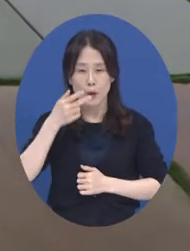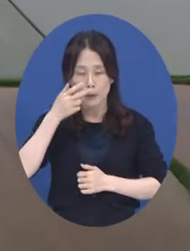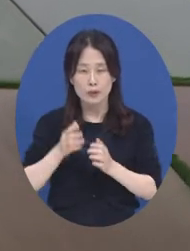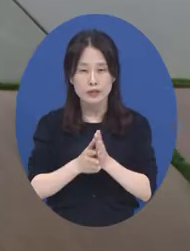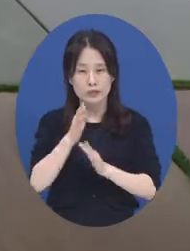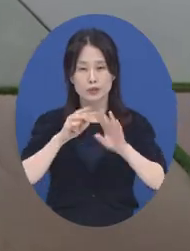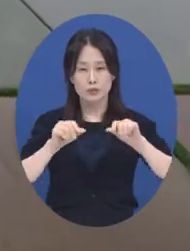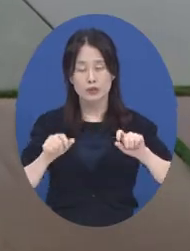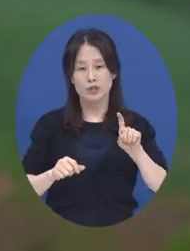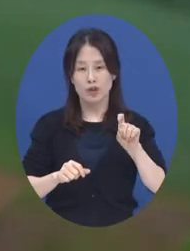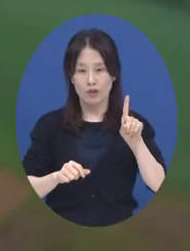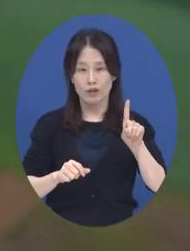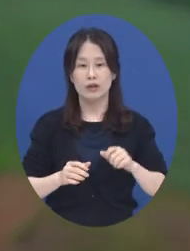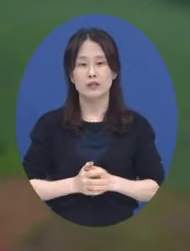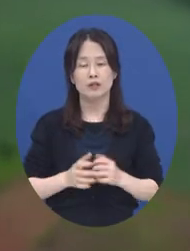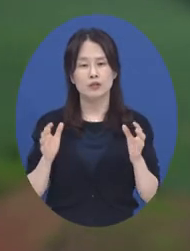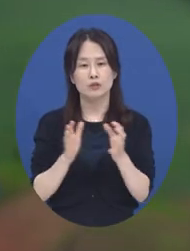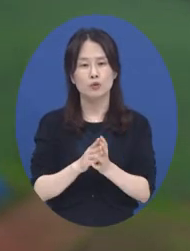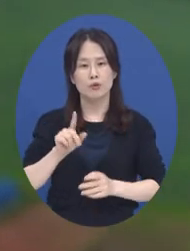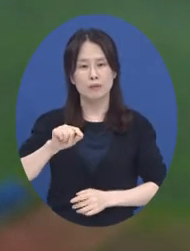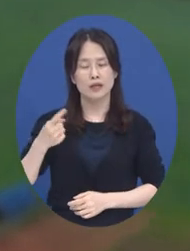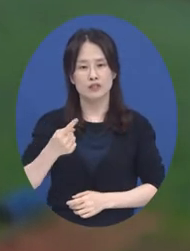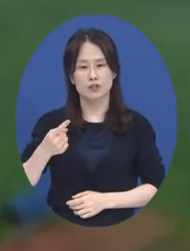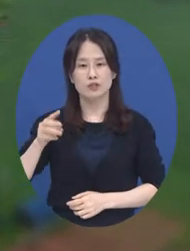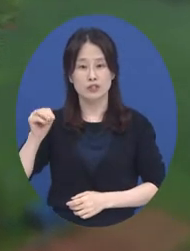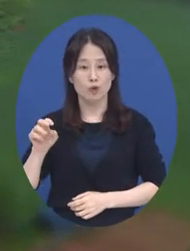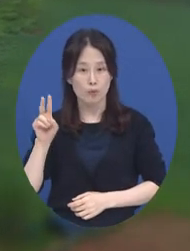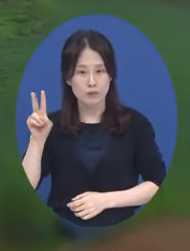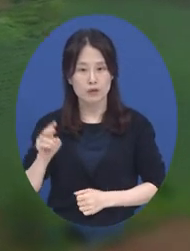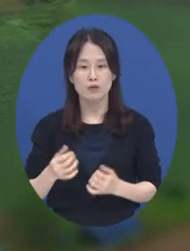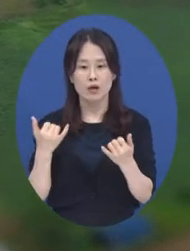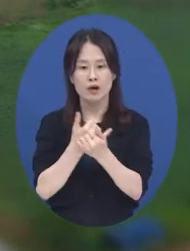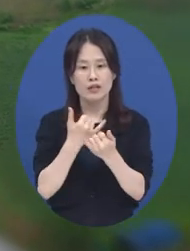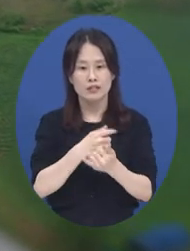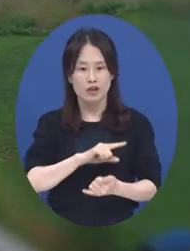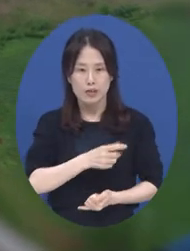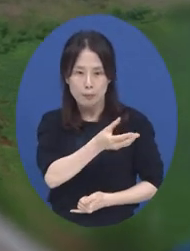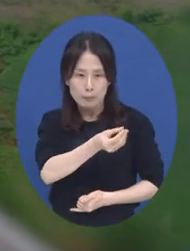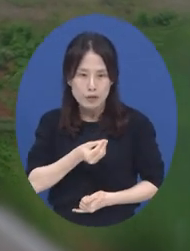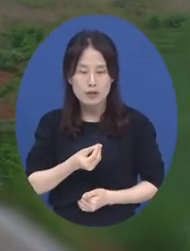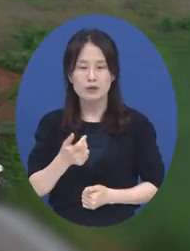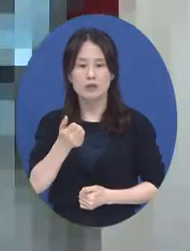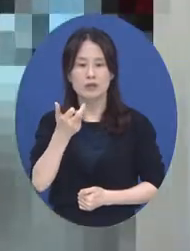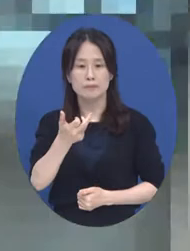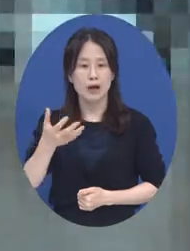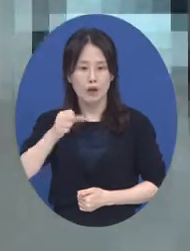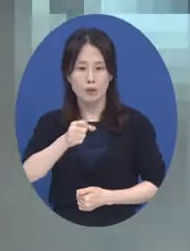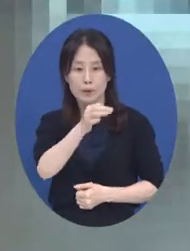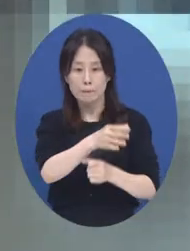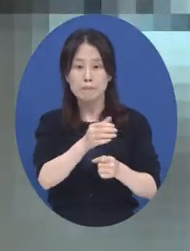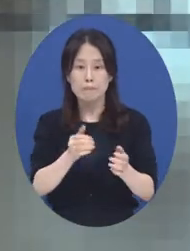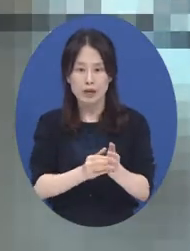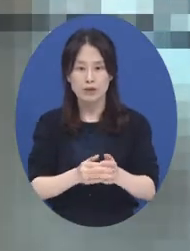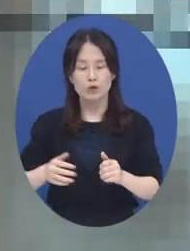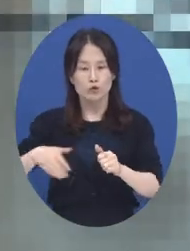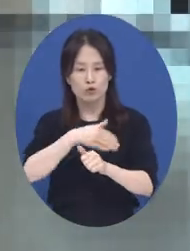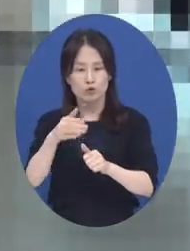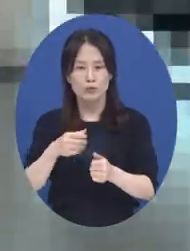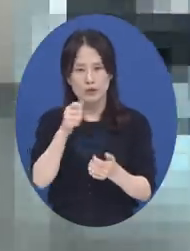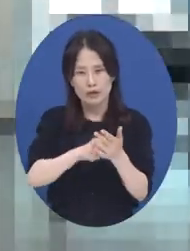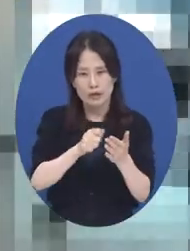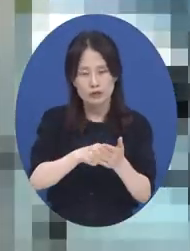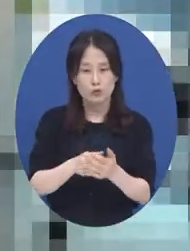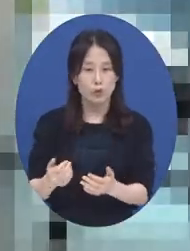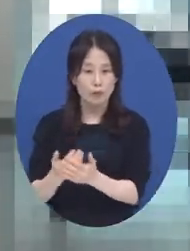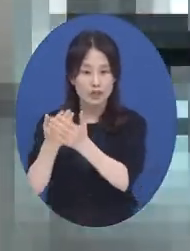토지 11필지, 총 11,000여 제곱미터를 친인척 5명의 명의로 18억 원에 매입. 주변에 카지노 등 개발